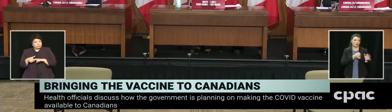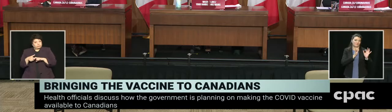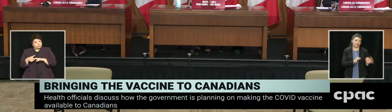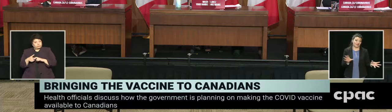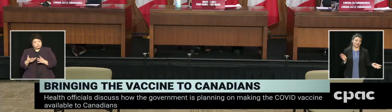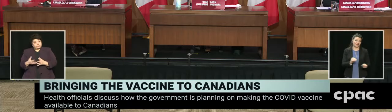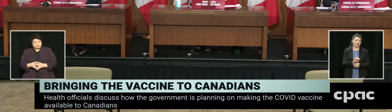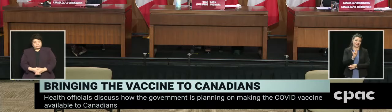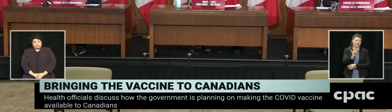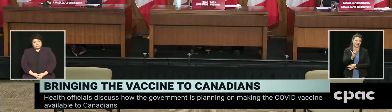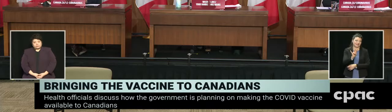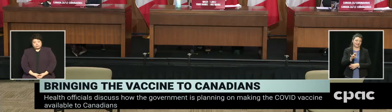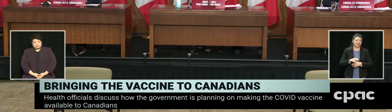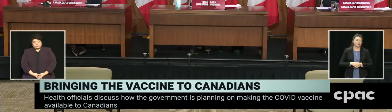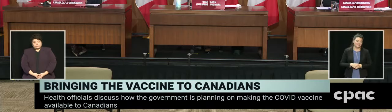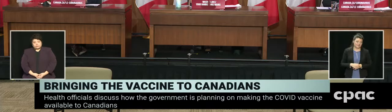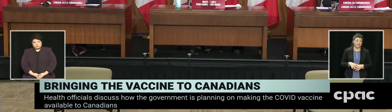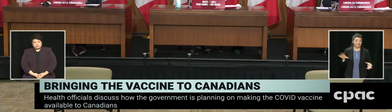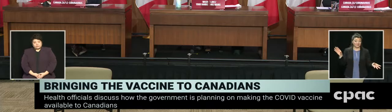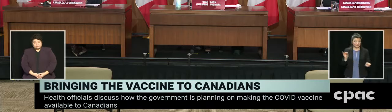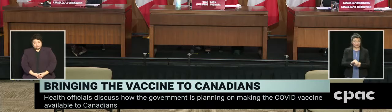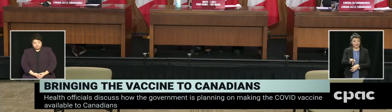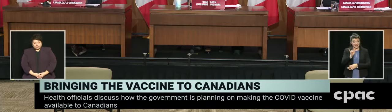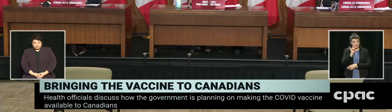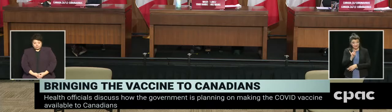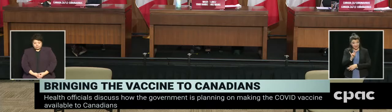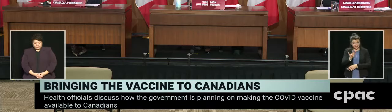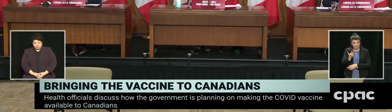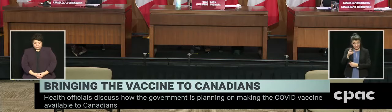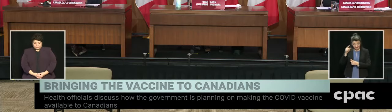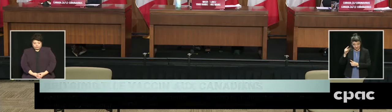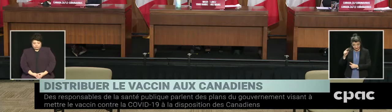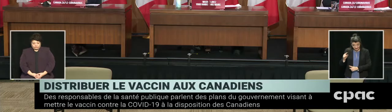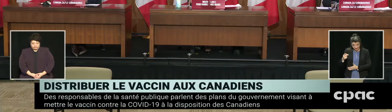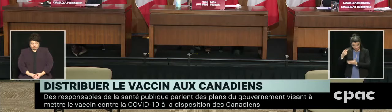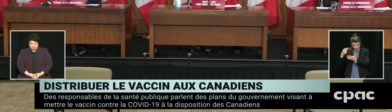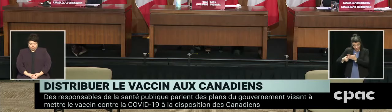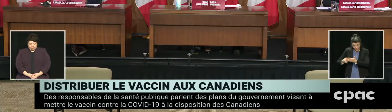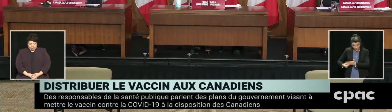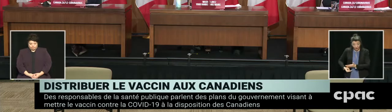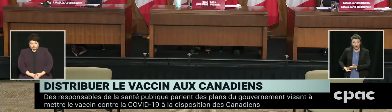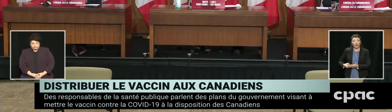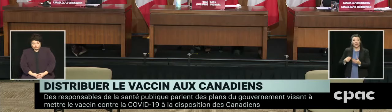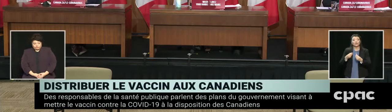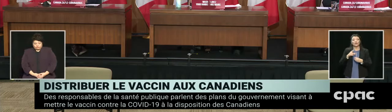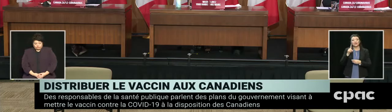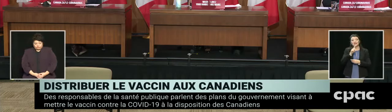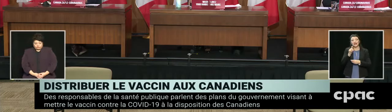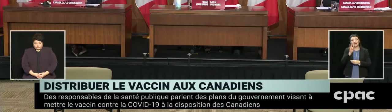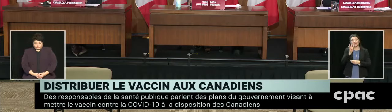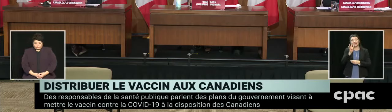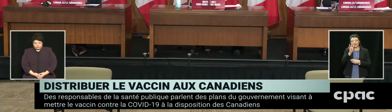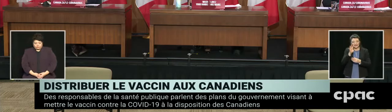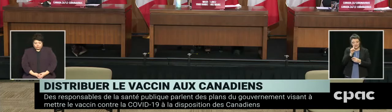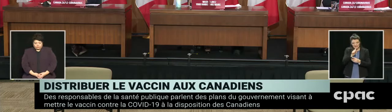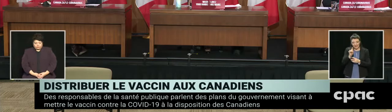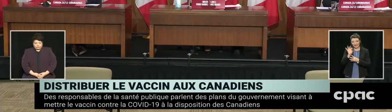Au total, ces 7 ententes donnent au Canada l'accès à 194 millions de